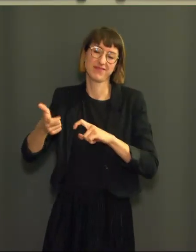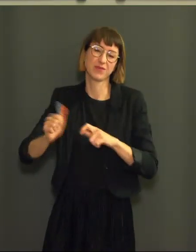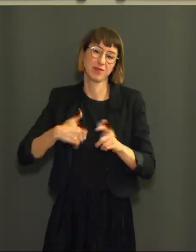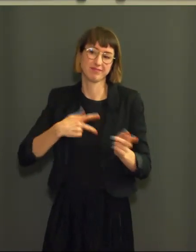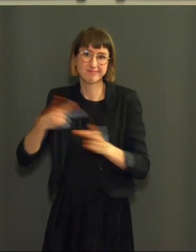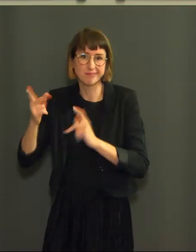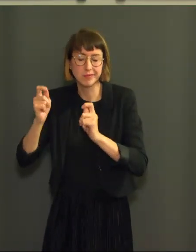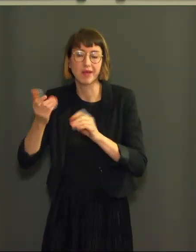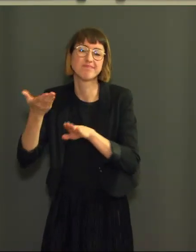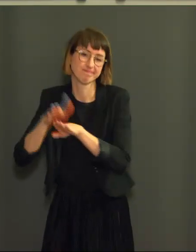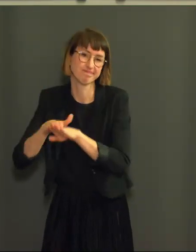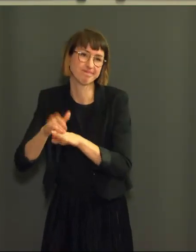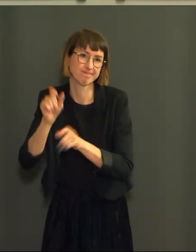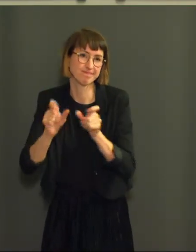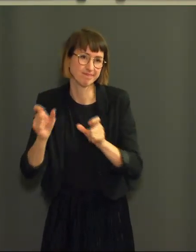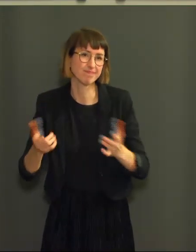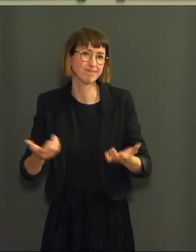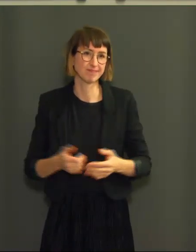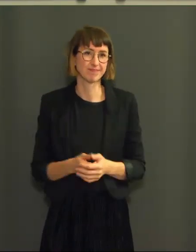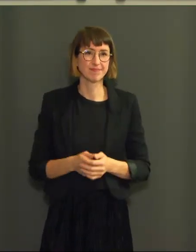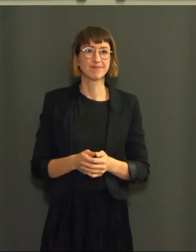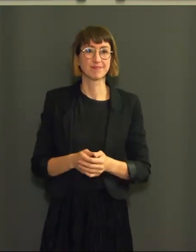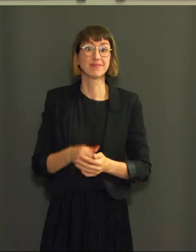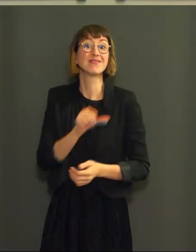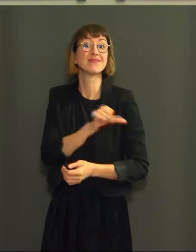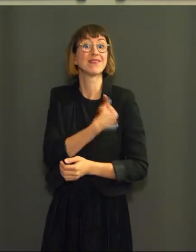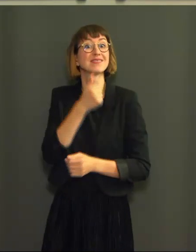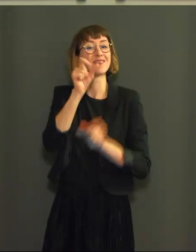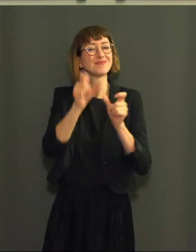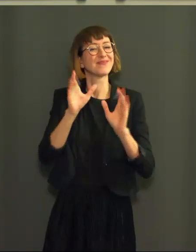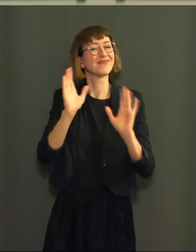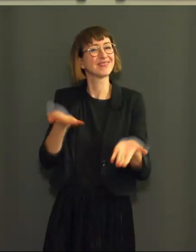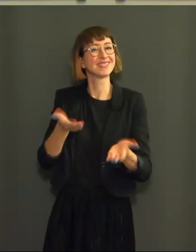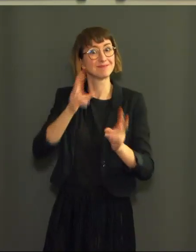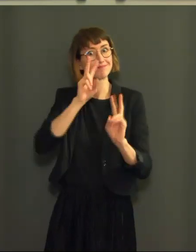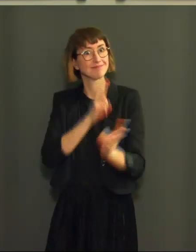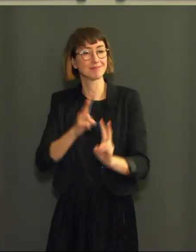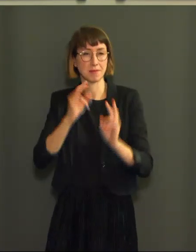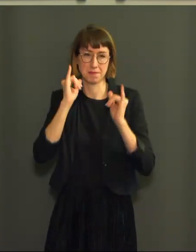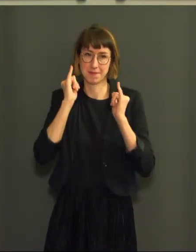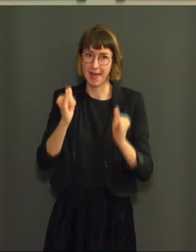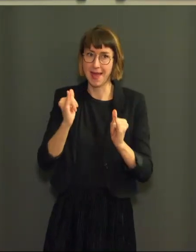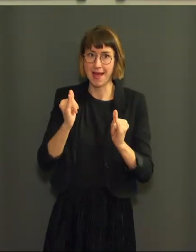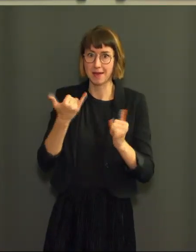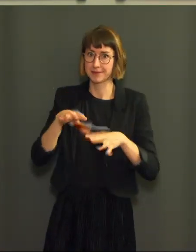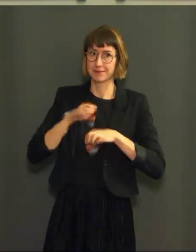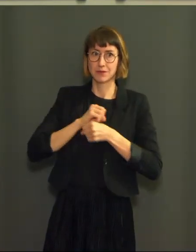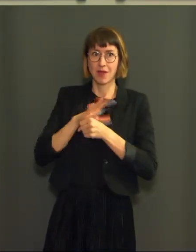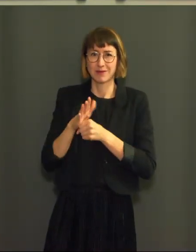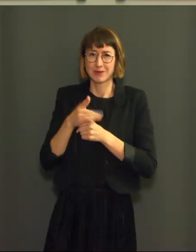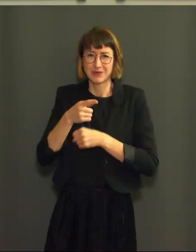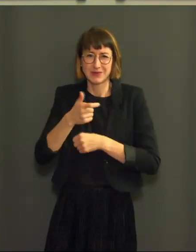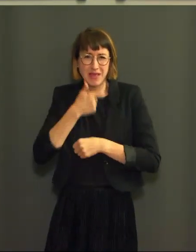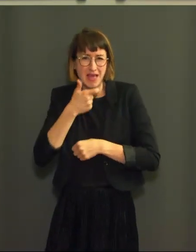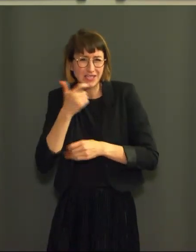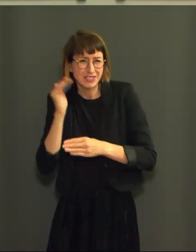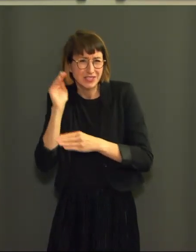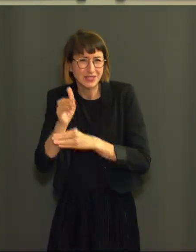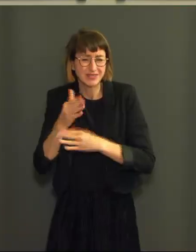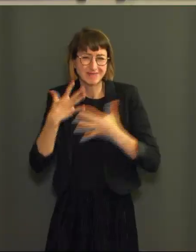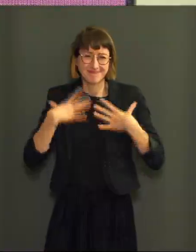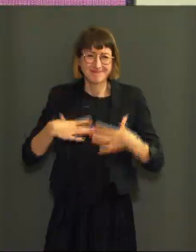cas de personnes âgées dont l'état de santé était déjà très précaire. Ce type d'épidémie